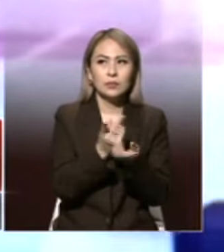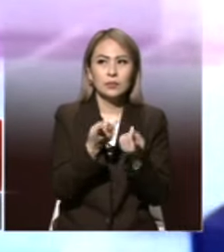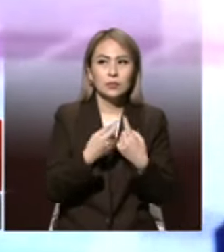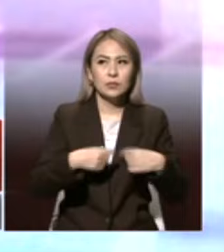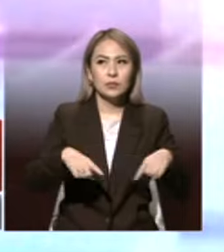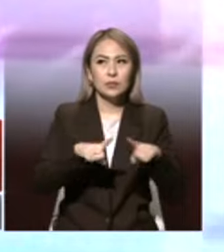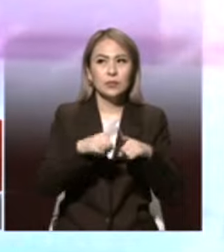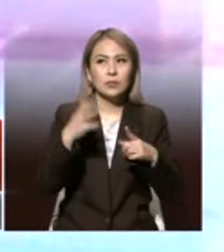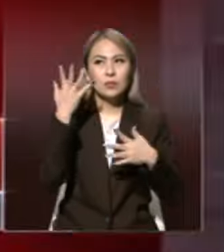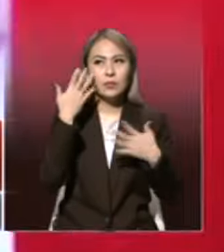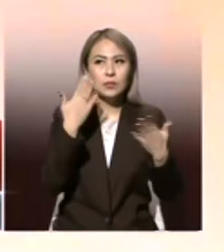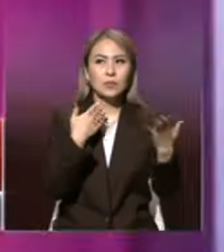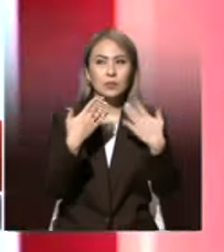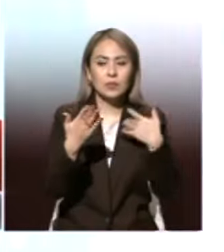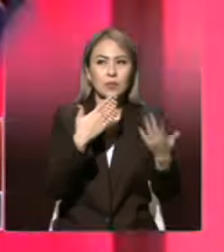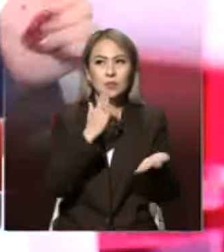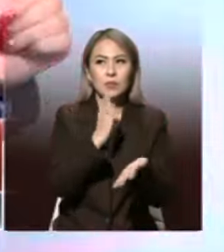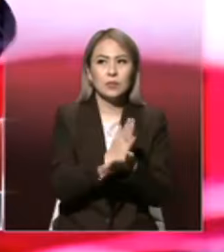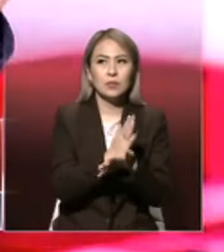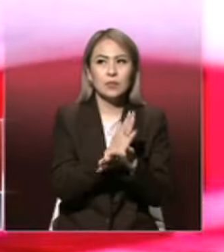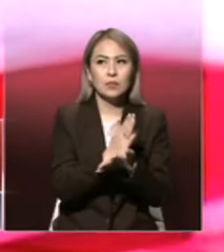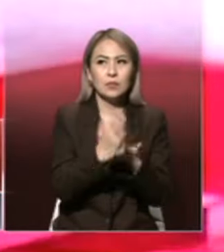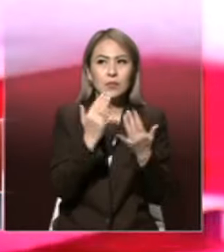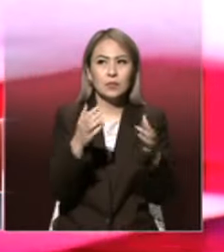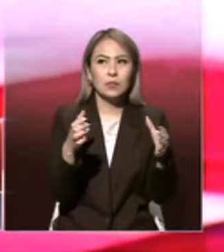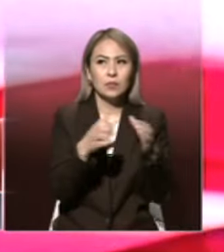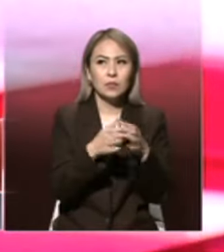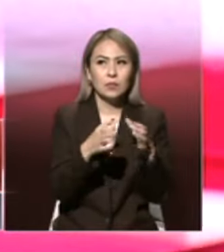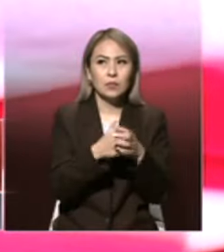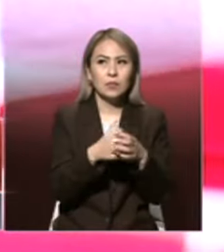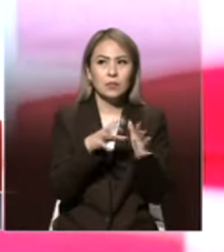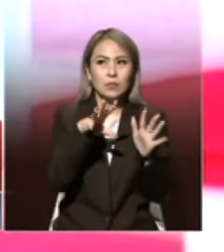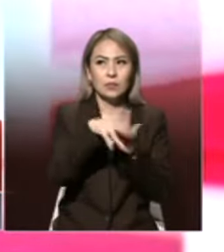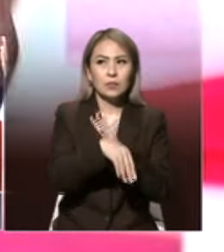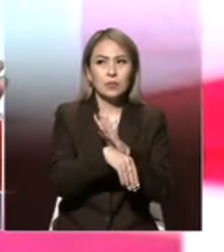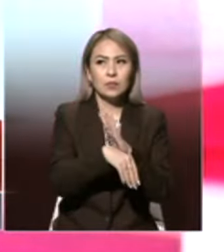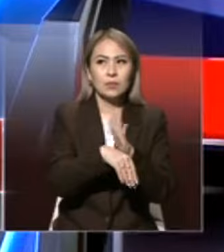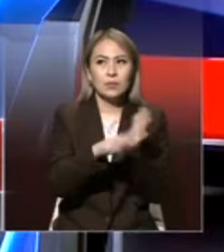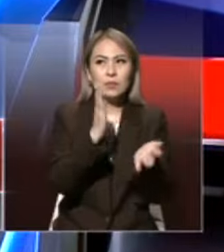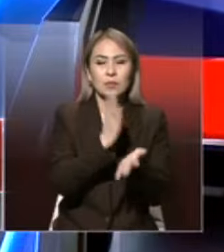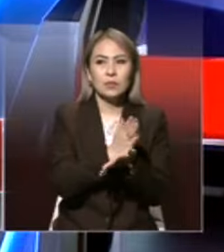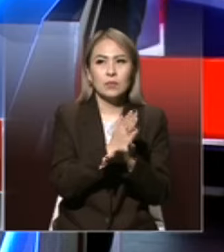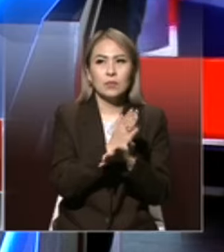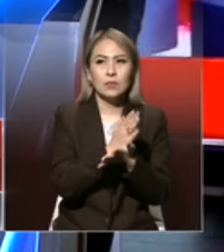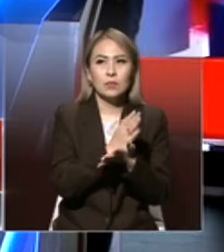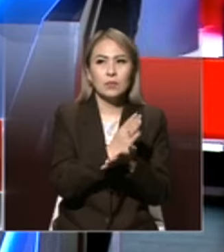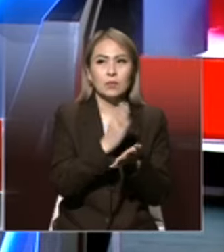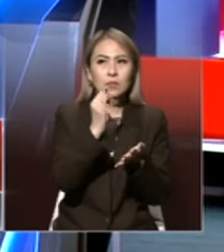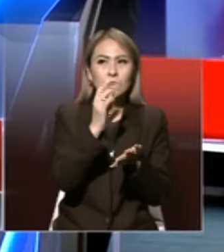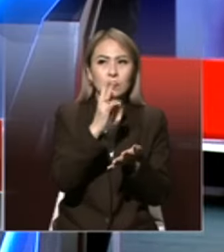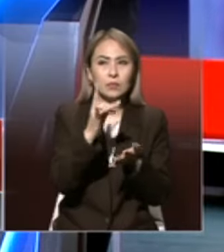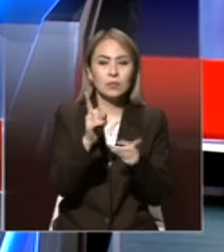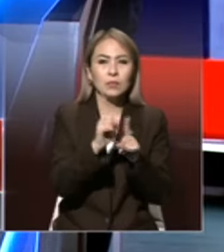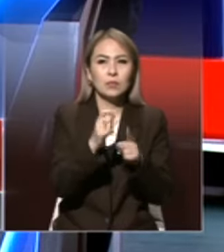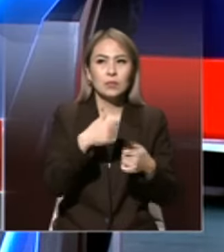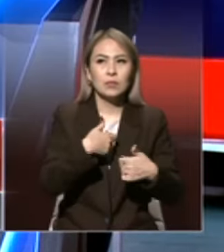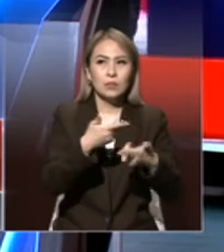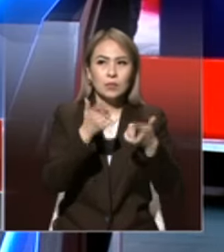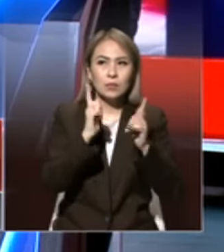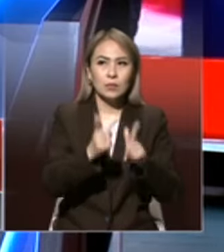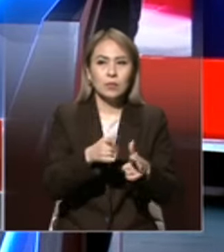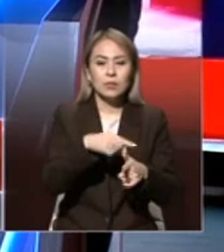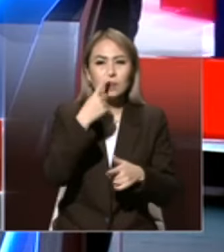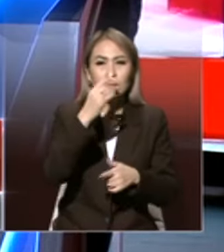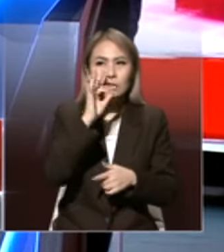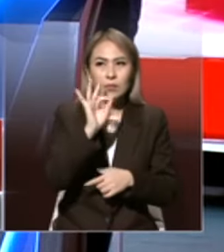мүшесі ретінде сол заң жобасының жұмыс тобына да шақырамыз. Жанұр ханымның айтып жатқан ұсыныстарымен де келісемін. Я,